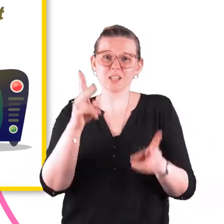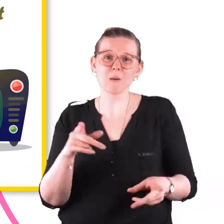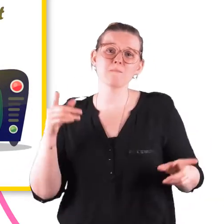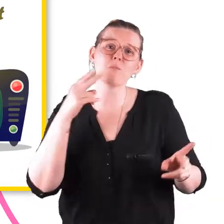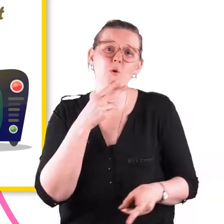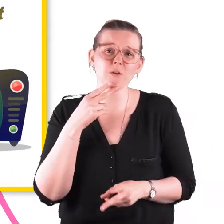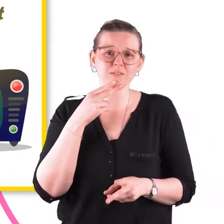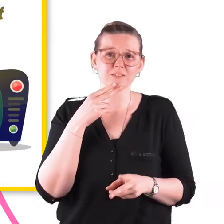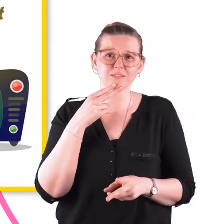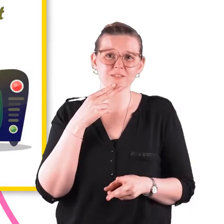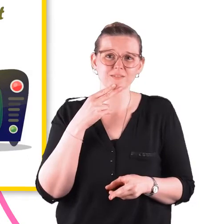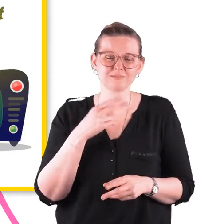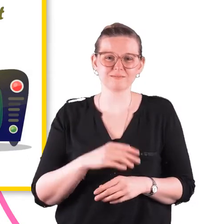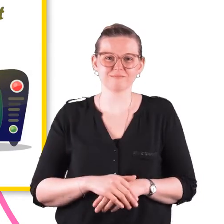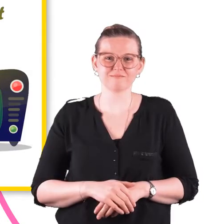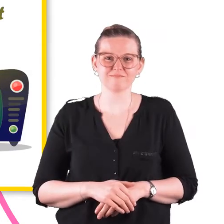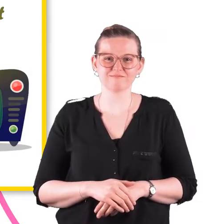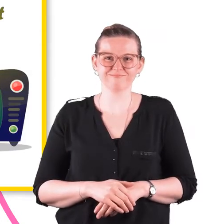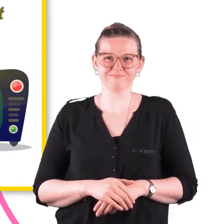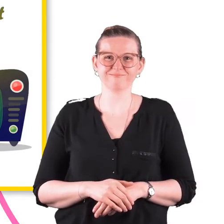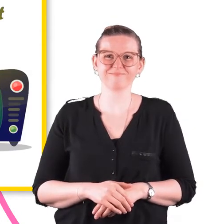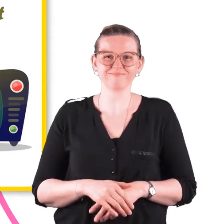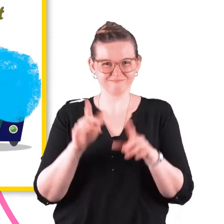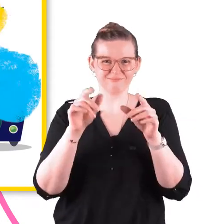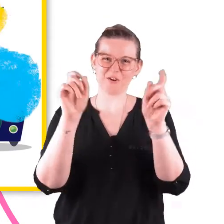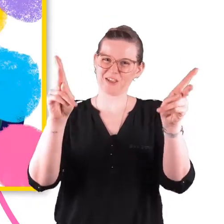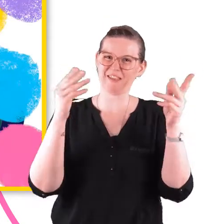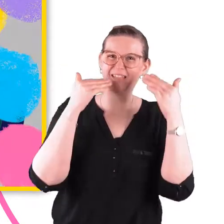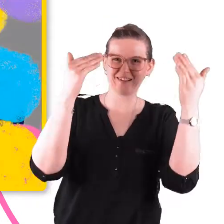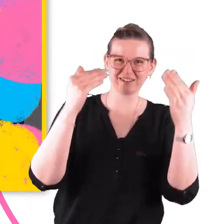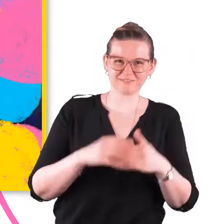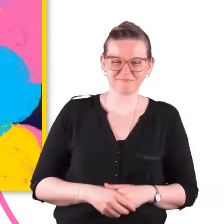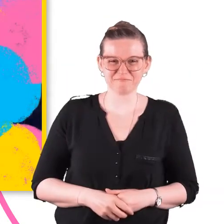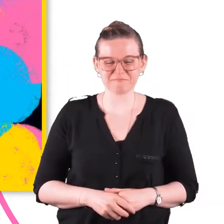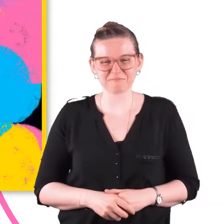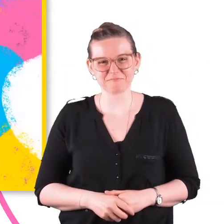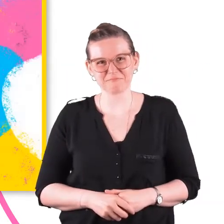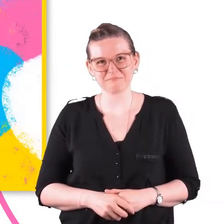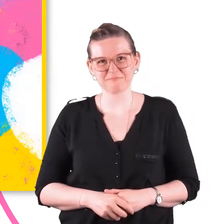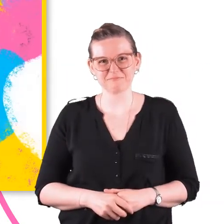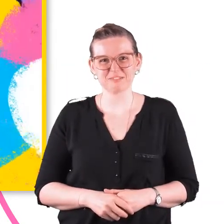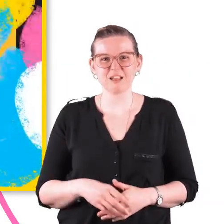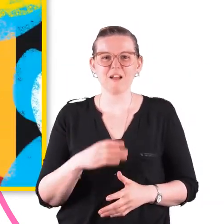Wie ist Bund? Okay, danke.